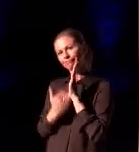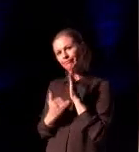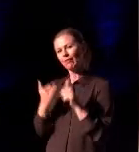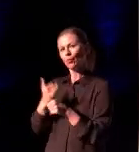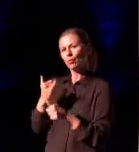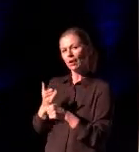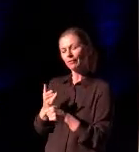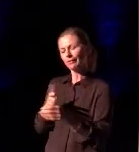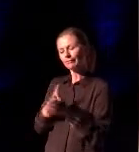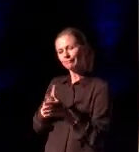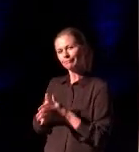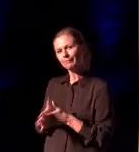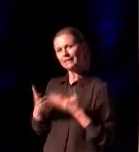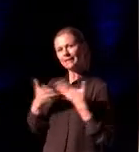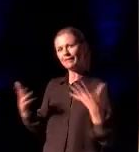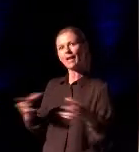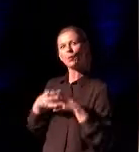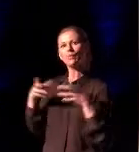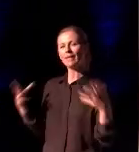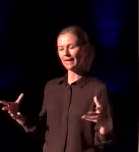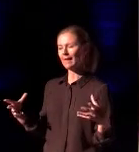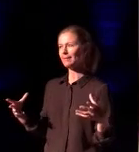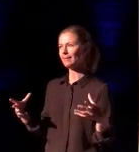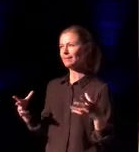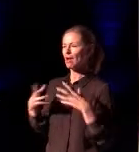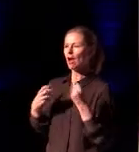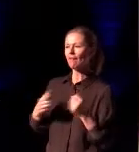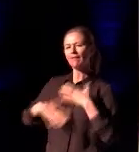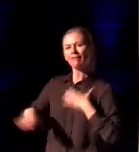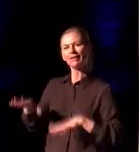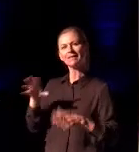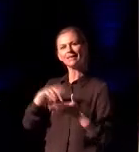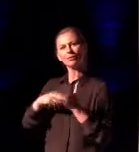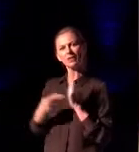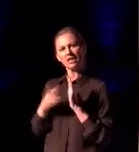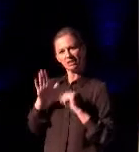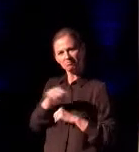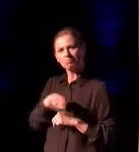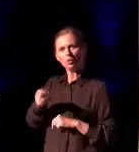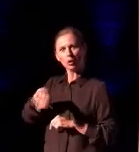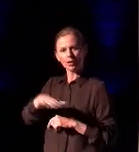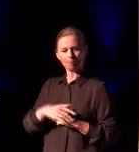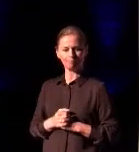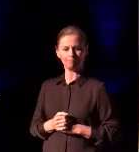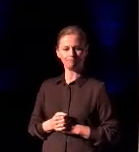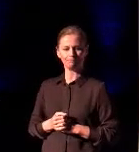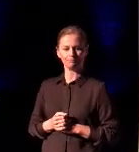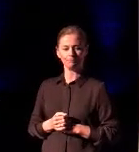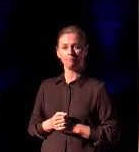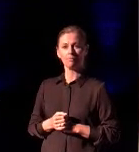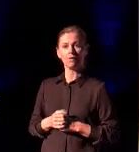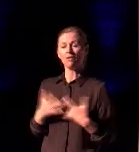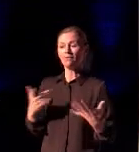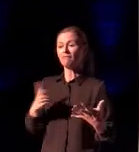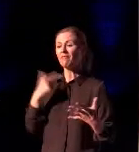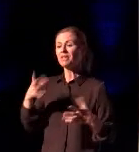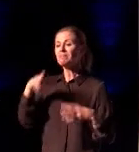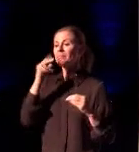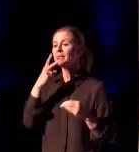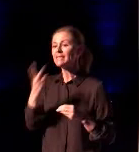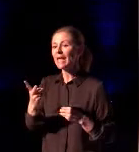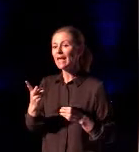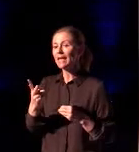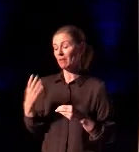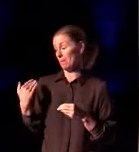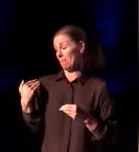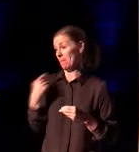det går med den generelle utviklingen av velferdsteknologi i Norge. Og det vi ser, og det som egentlig han så